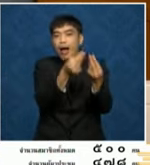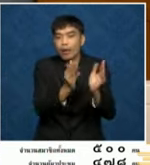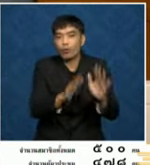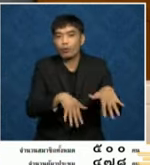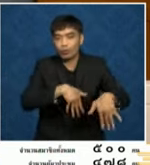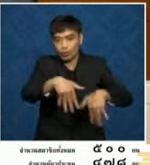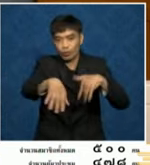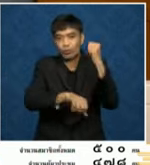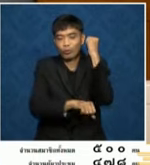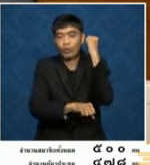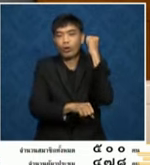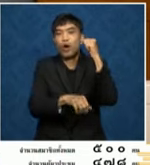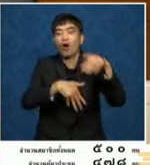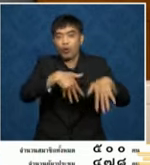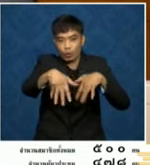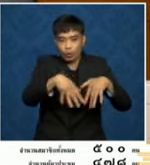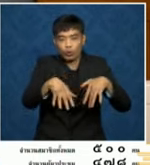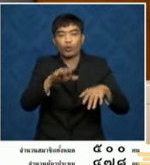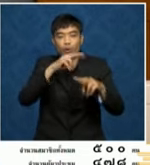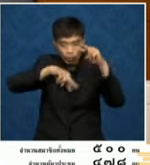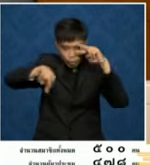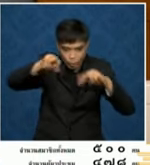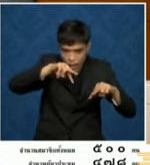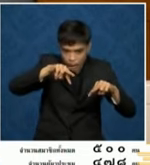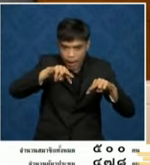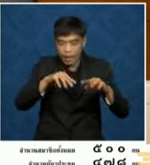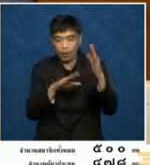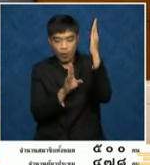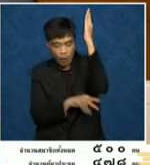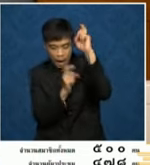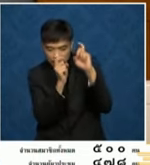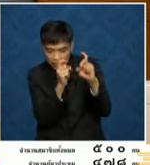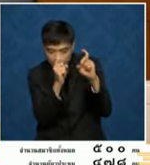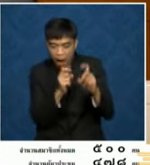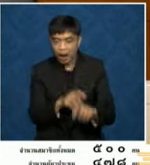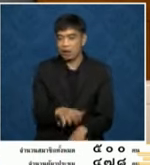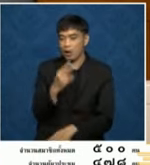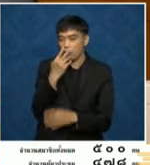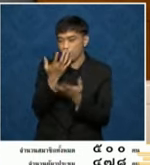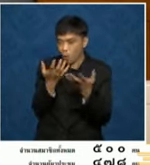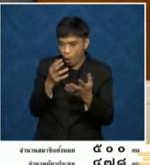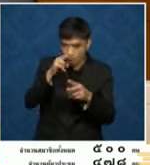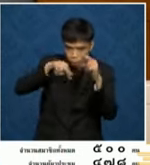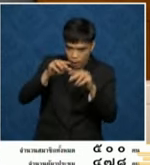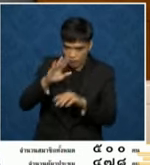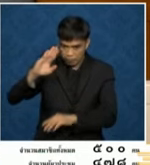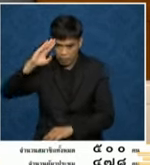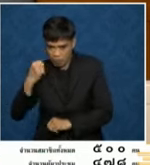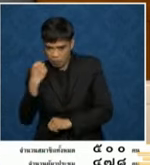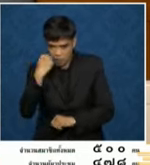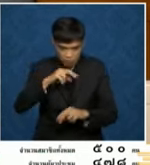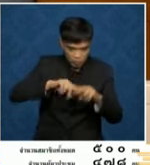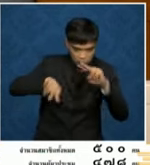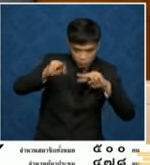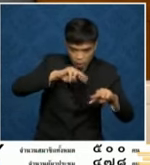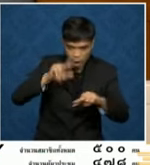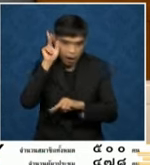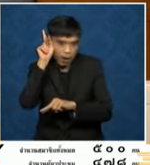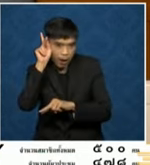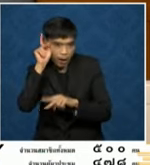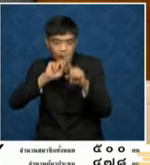าชนครับงานยุติธรรมการรักษาความปลอดภัยในพื้นที่เสี่ยงการเพิ่มประสิทธิภาพการควบคุมพื้นที่ชายแดนงานการข่า